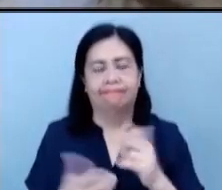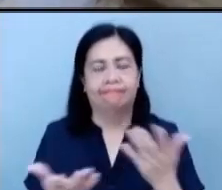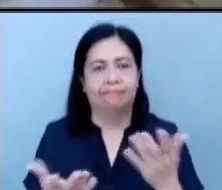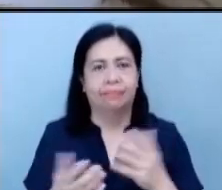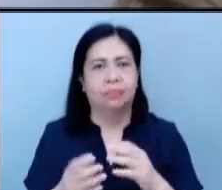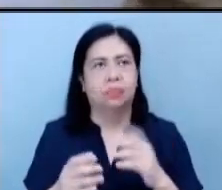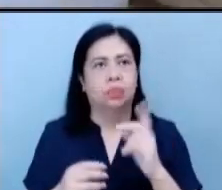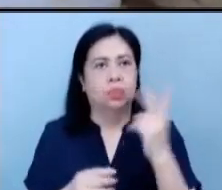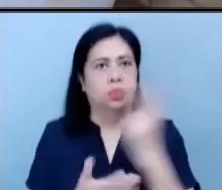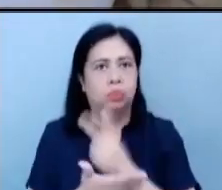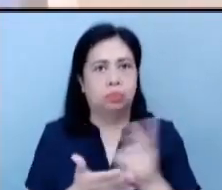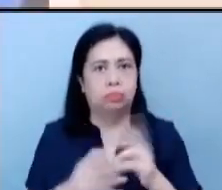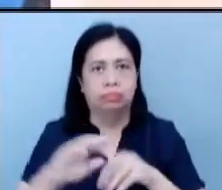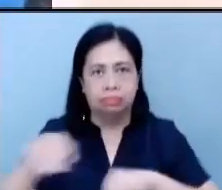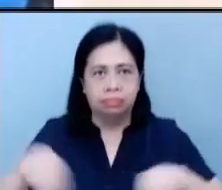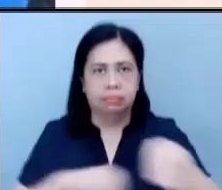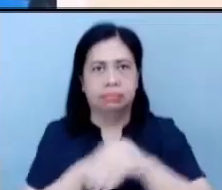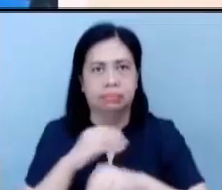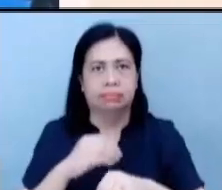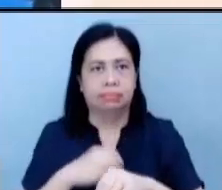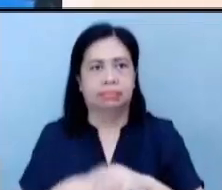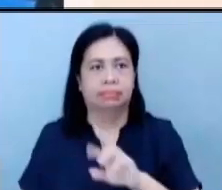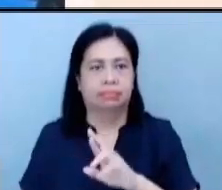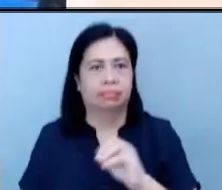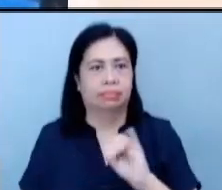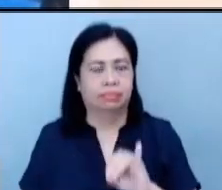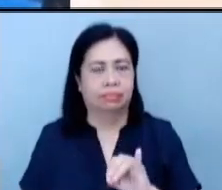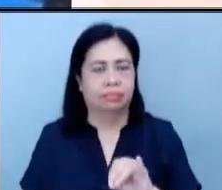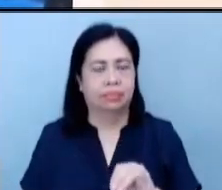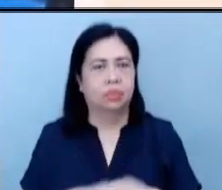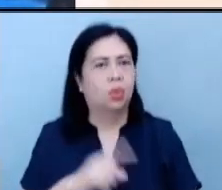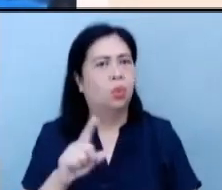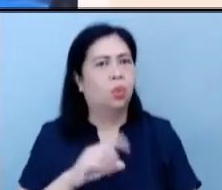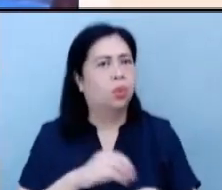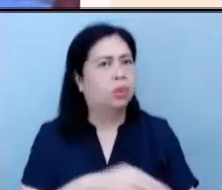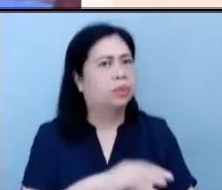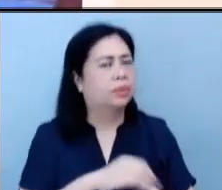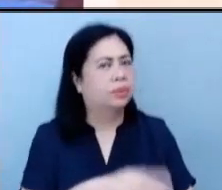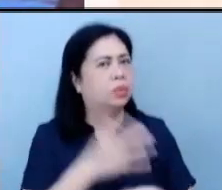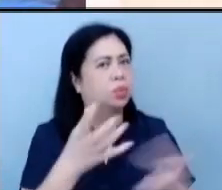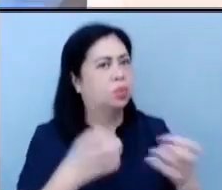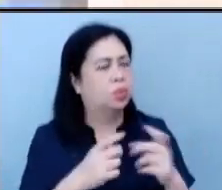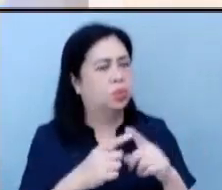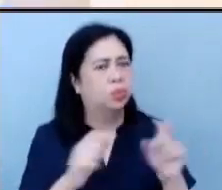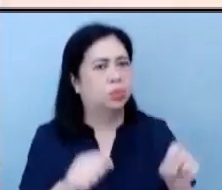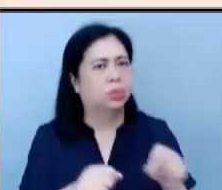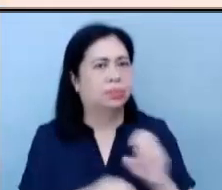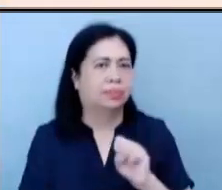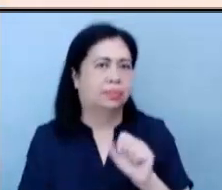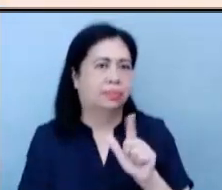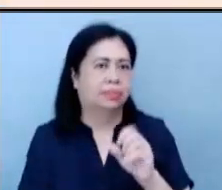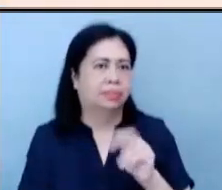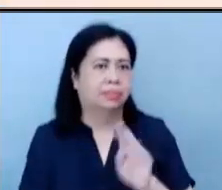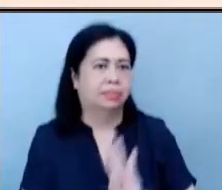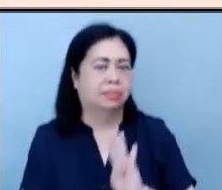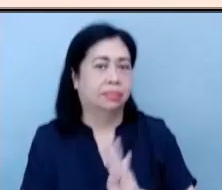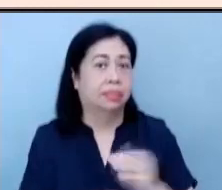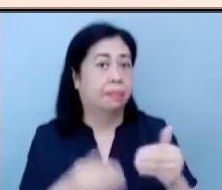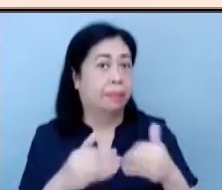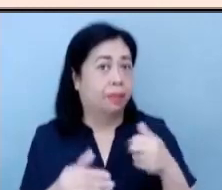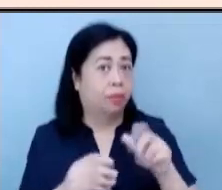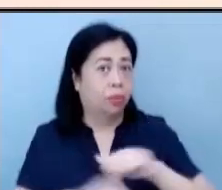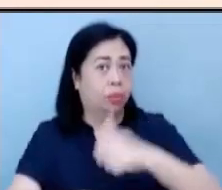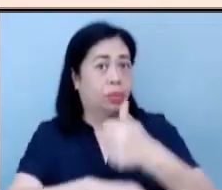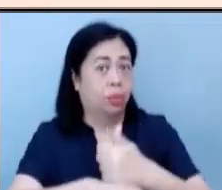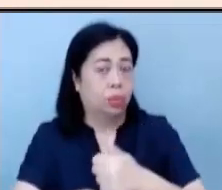nakuha ko ulit yung ROI. Wow. Anong advice ang mabibigay mo sa mga gusto rin pumasok sa salon business? Sana, bago kayo mag-put up ng